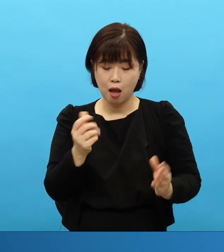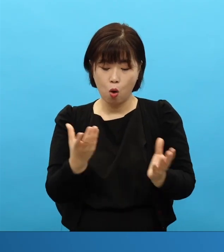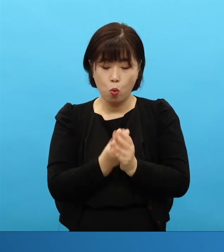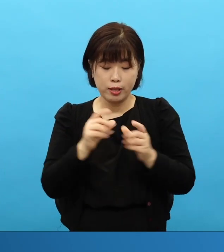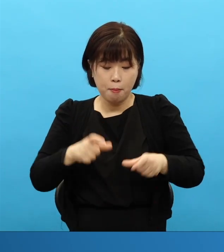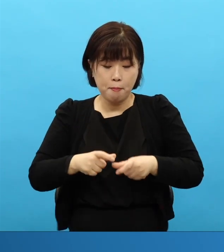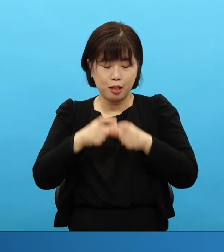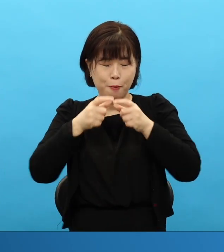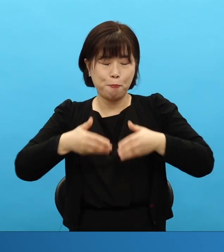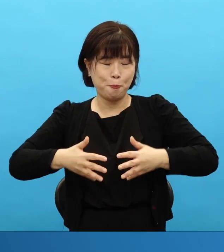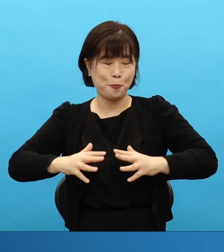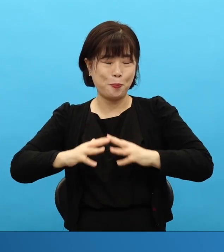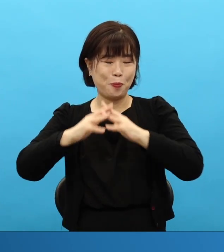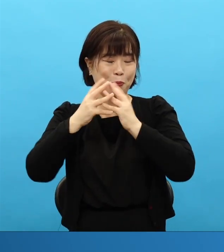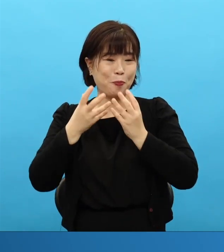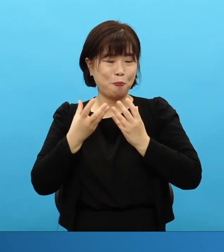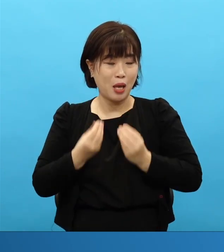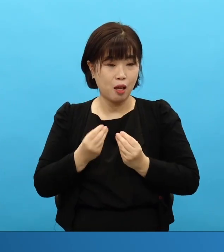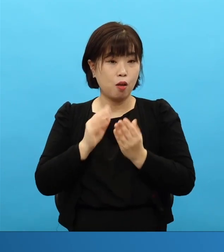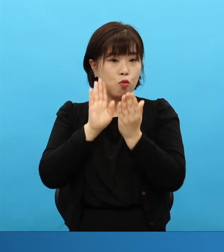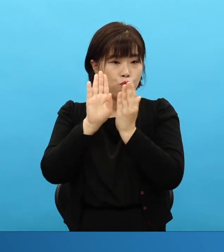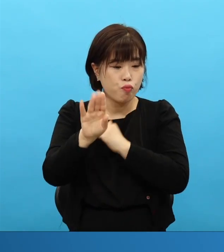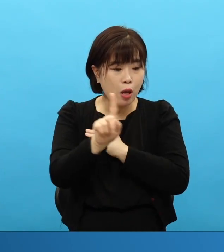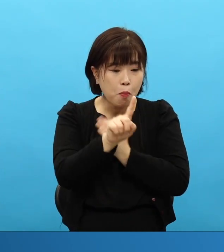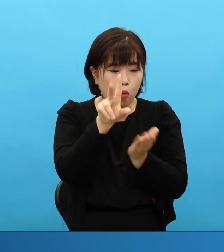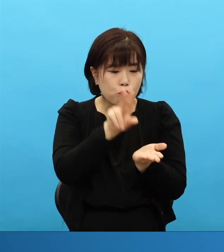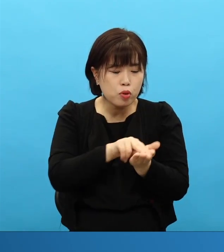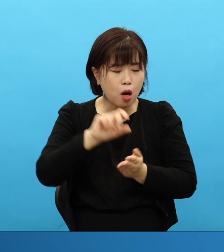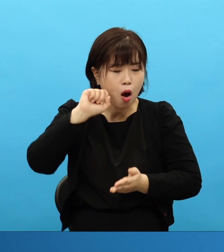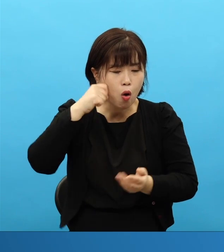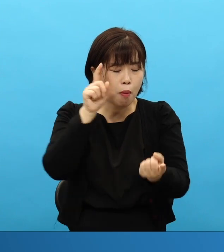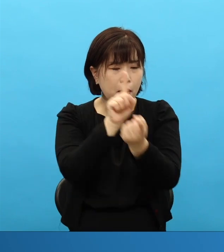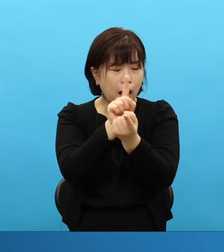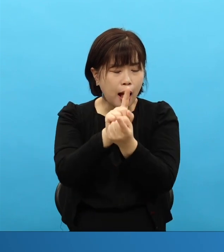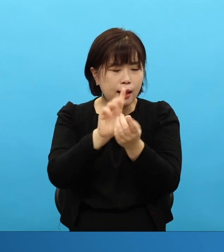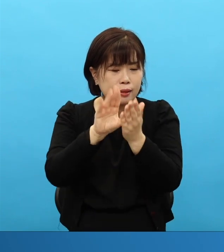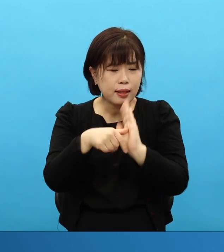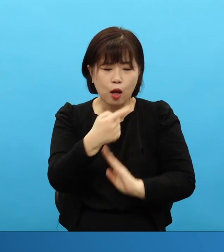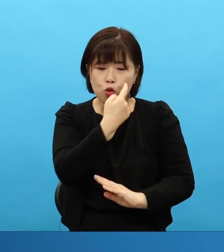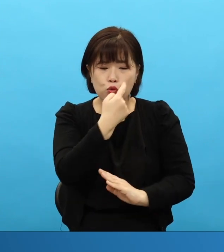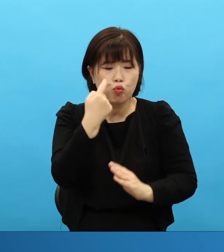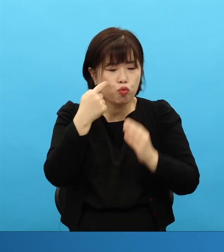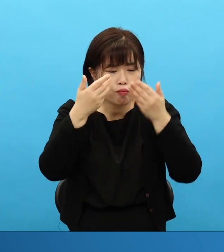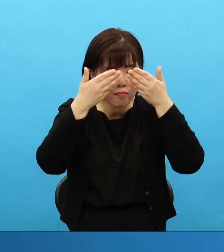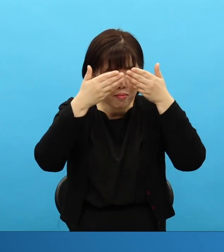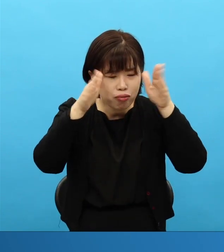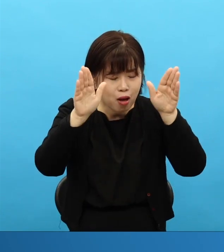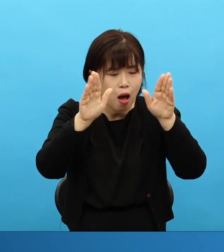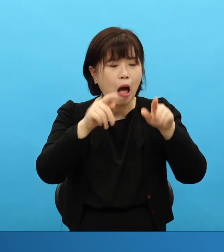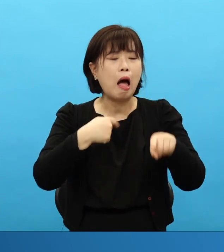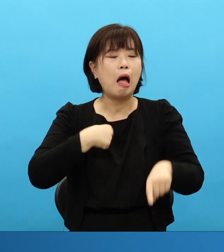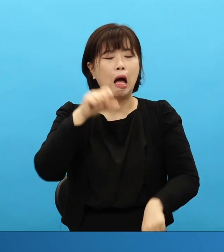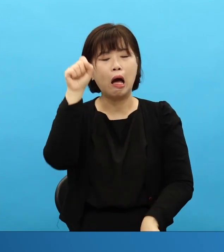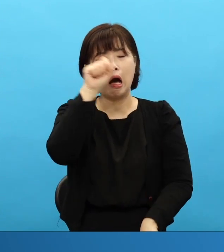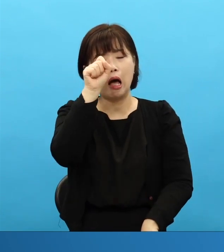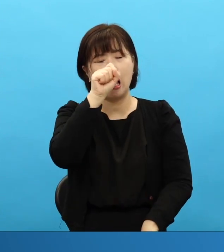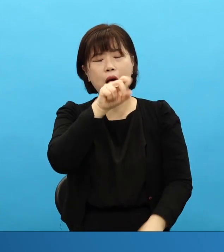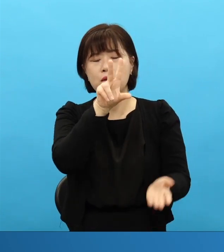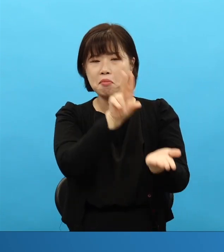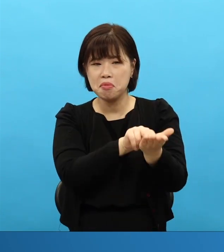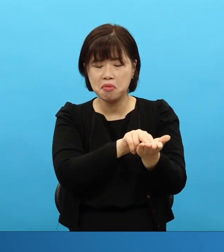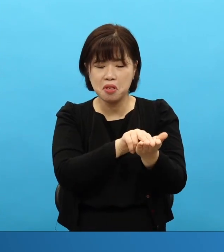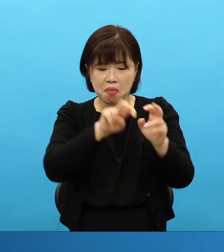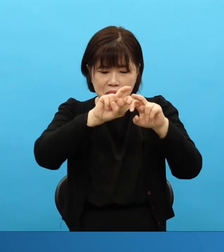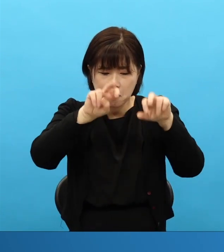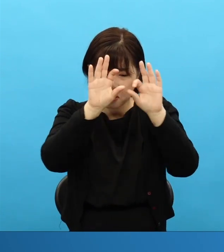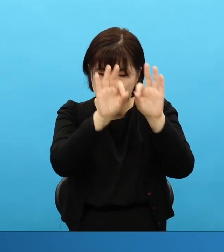눈이 달라져 버려요. But if you have this, your eyes to perceive the situation changes. 문제가 오면 바로 답이 보이고요. Because a problem comes, you see the answer right away.